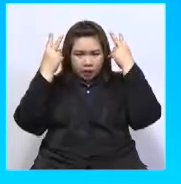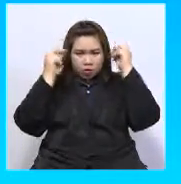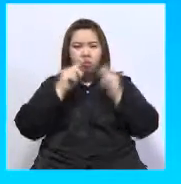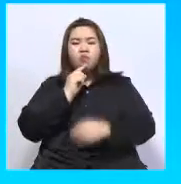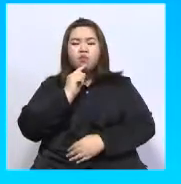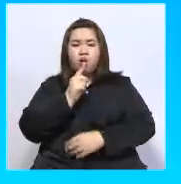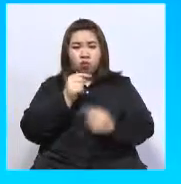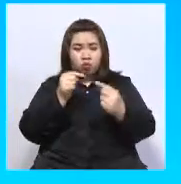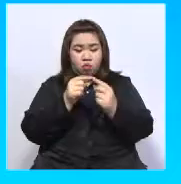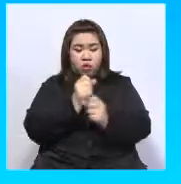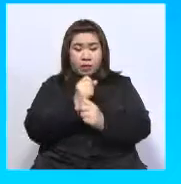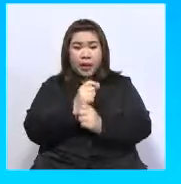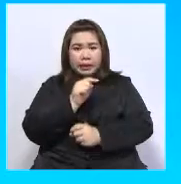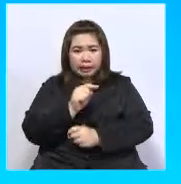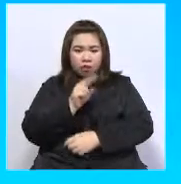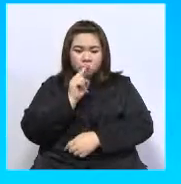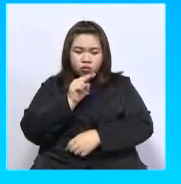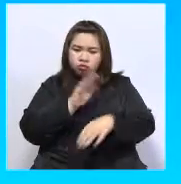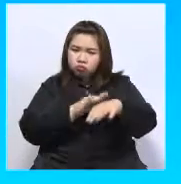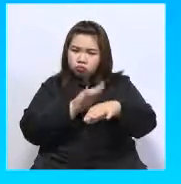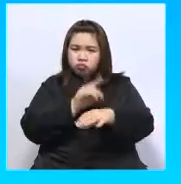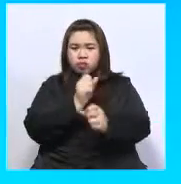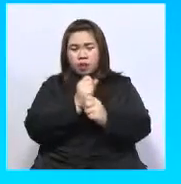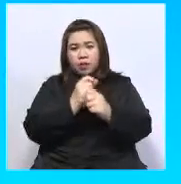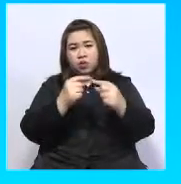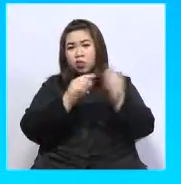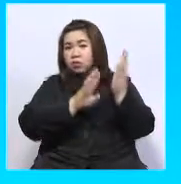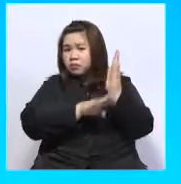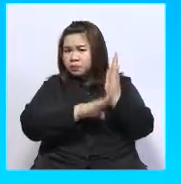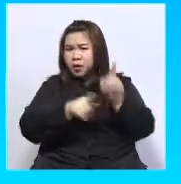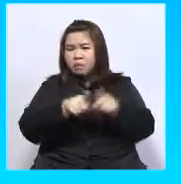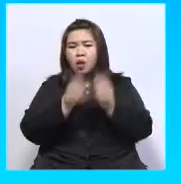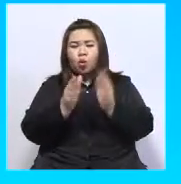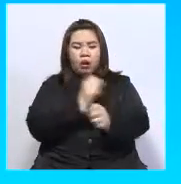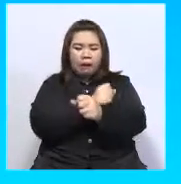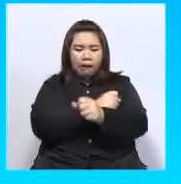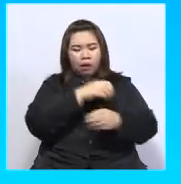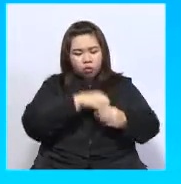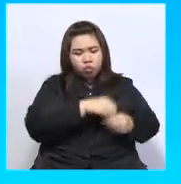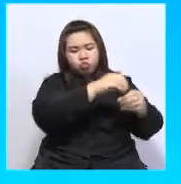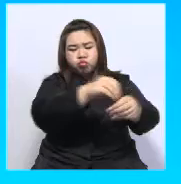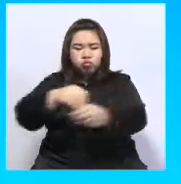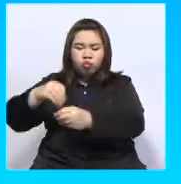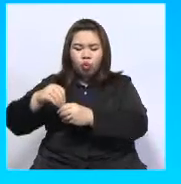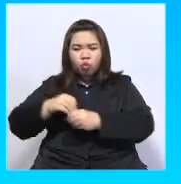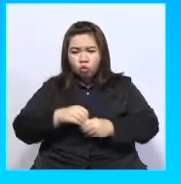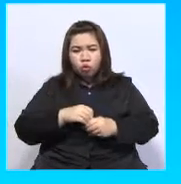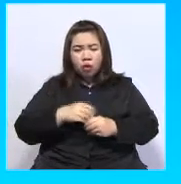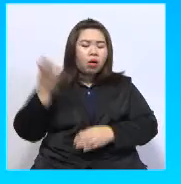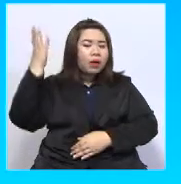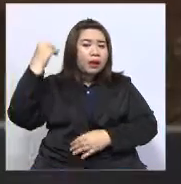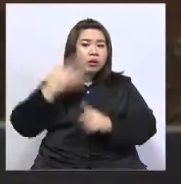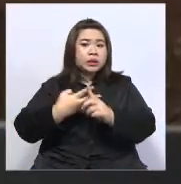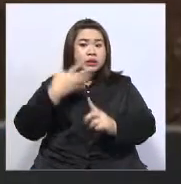ติดตามเรื่องนี้ในการประชุมคณะกรรมการนโยบายการพัฒนาระเบียงเศรษฐกิจพิเศษภาคตะวันออกหรือว่า EEC ไปตั้งแต่เมื่อวันที่18เมษายน